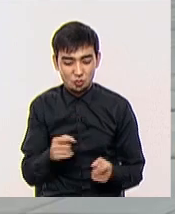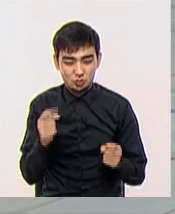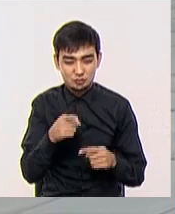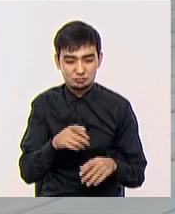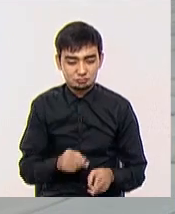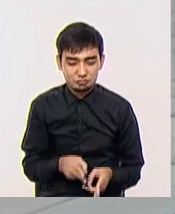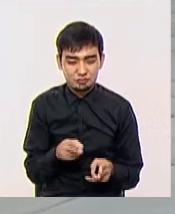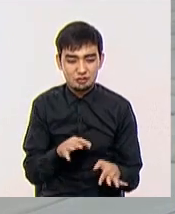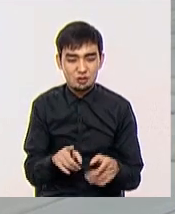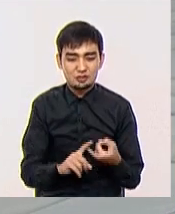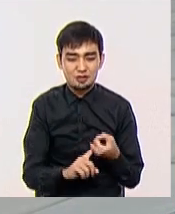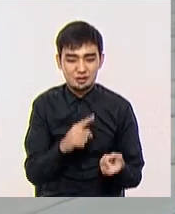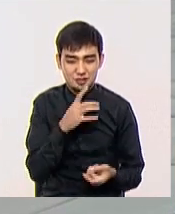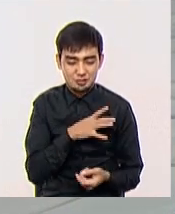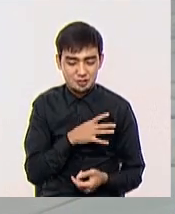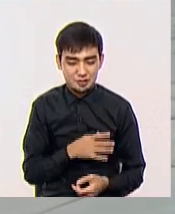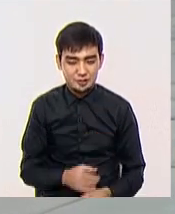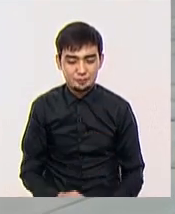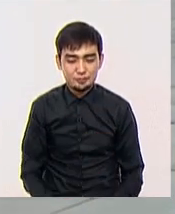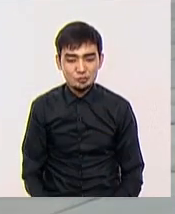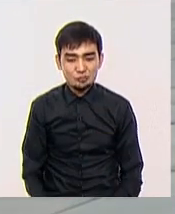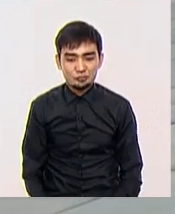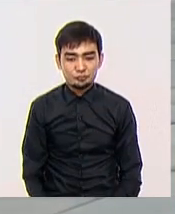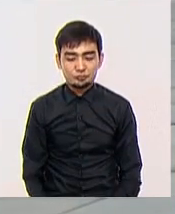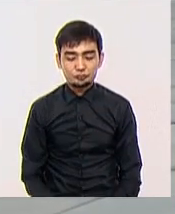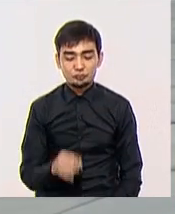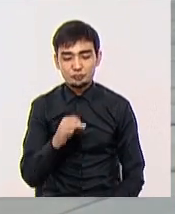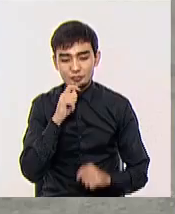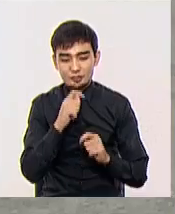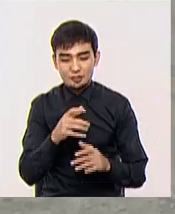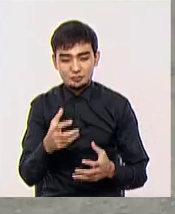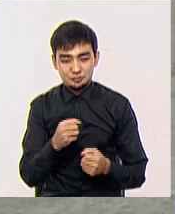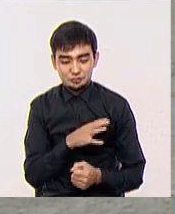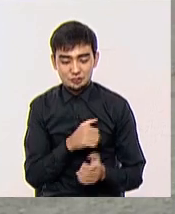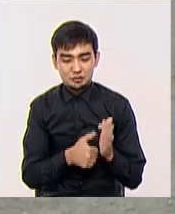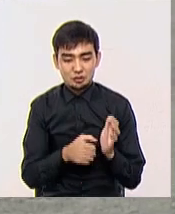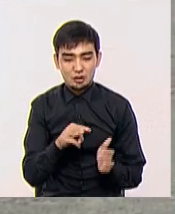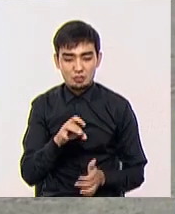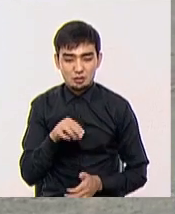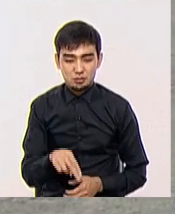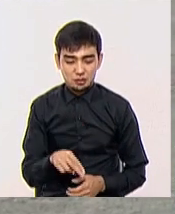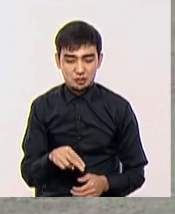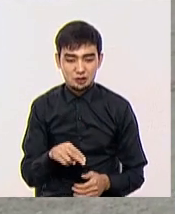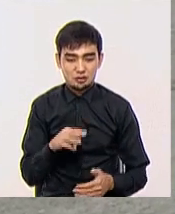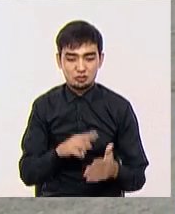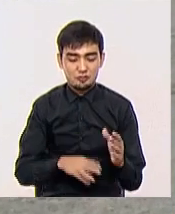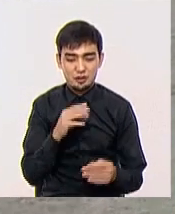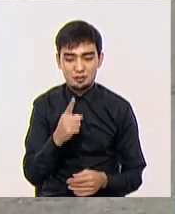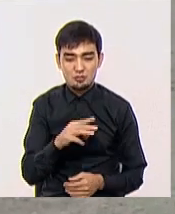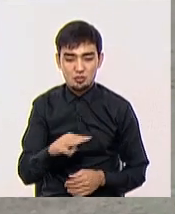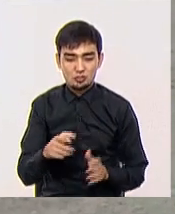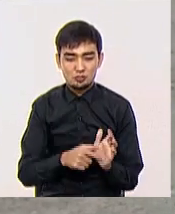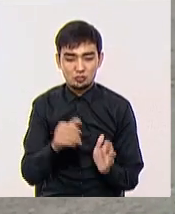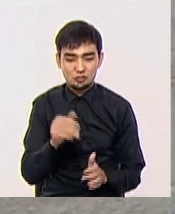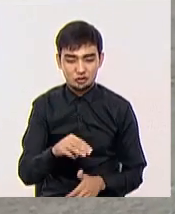қылмыстық іске жатады дейді Сыбайлас жемқорлыққа қарсы іс-қимыл агенттігіндегілер. Сыйлық алушыға 600 айлық есептік көрсеткіште, яғни 1 700 000